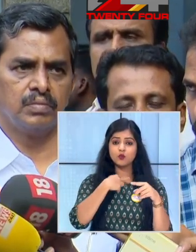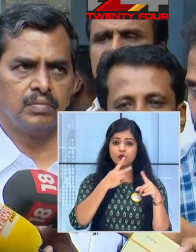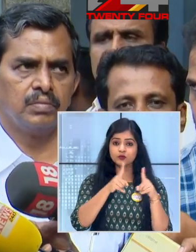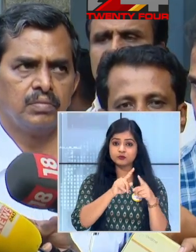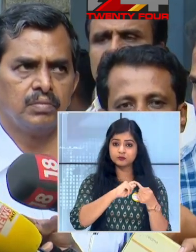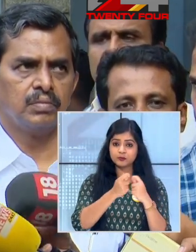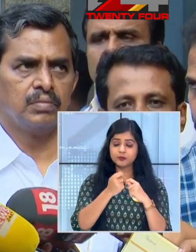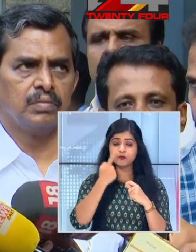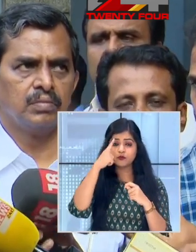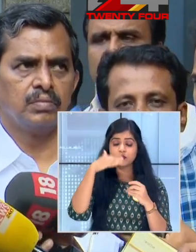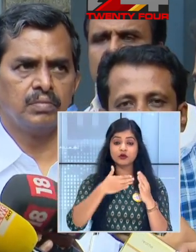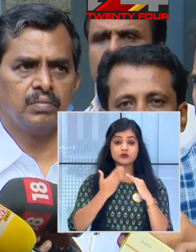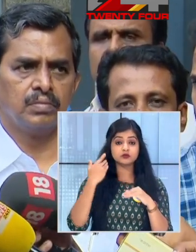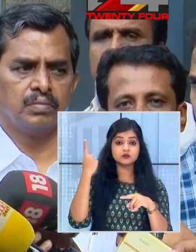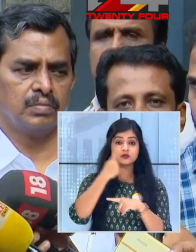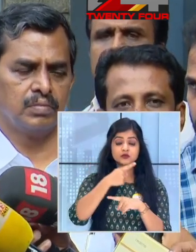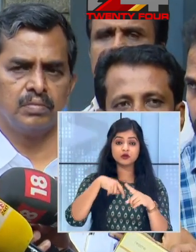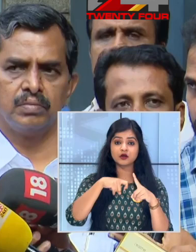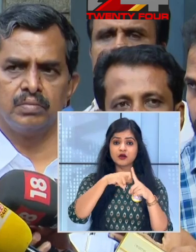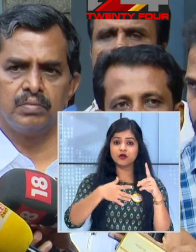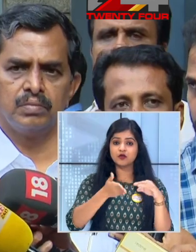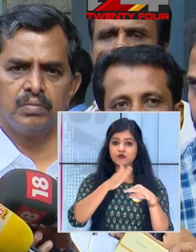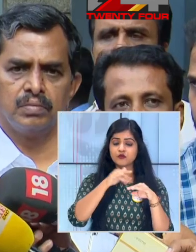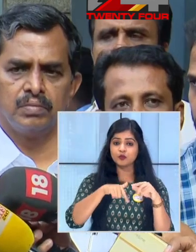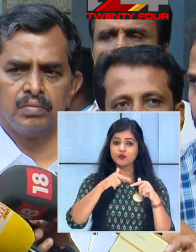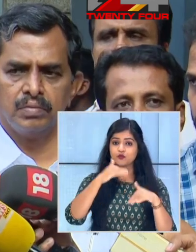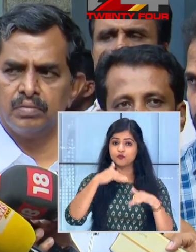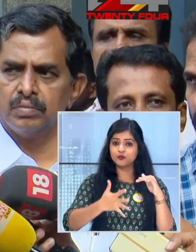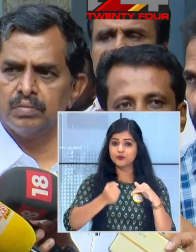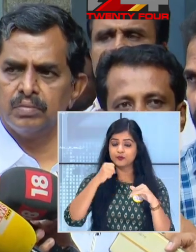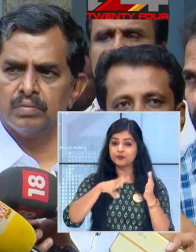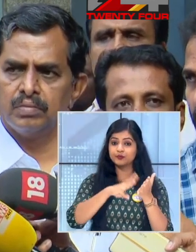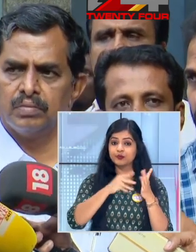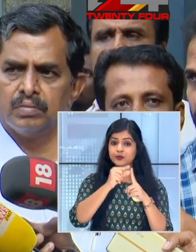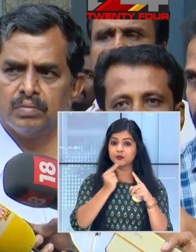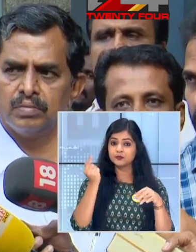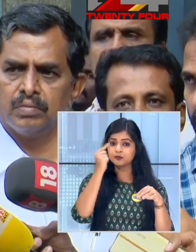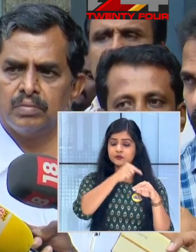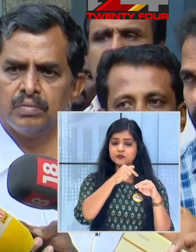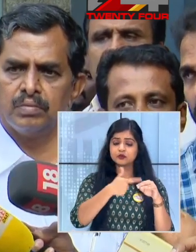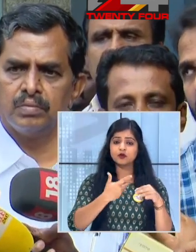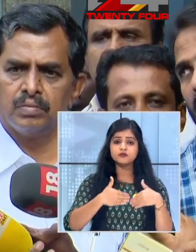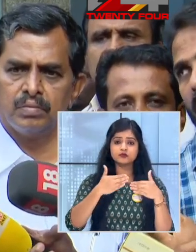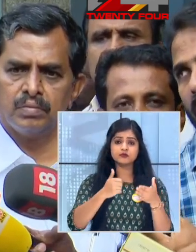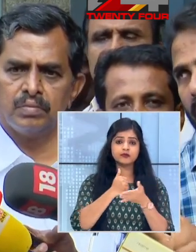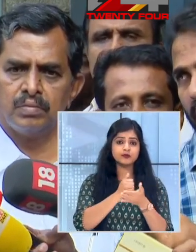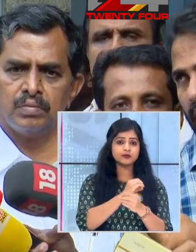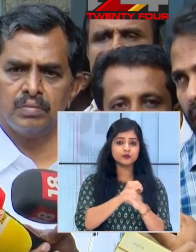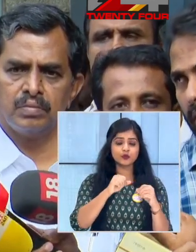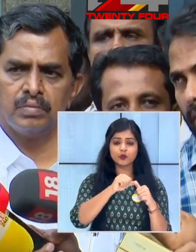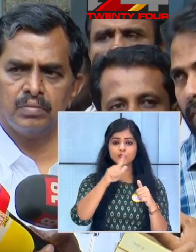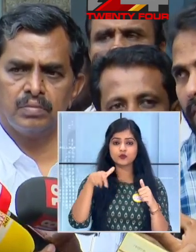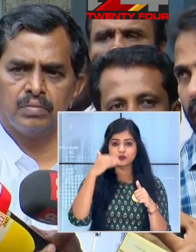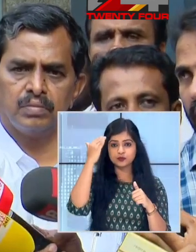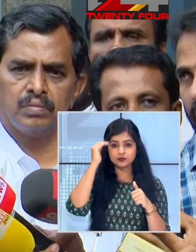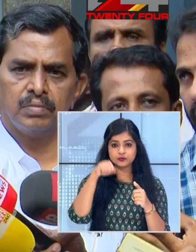ഇവിടുത്തെ കഴിഞ്ഞ കാലം ഈ നാട്ടിൽ നിന്ന് വോട്ട് വാങ്ങിപ്പോയ ജനപ്രതിനിധികൾ മുന്നോട്ട് വന്നില്ലെന്നുള്ളത് നമ്മളെല്ലാം അറിയാവുന്ന